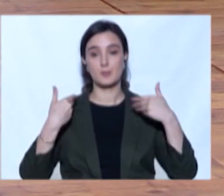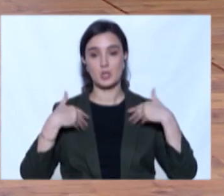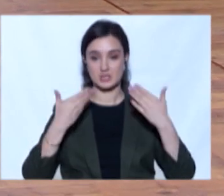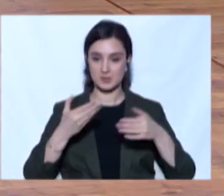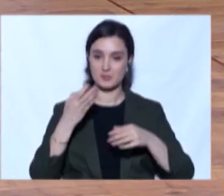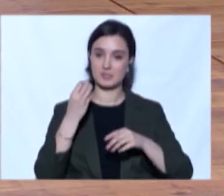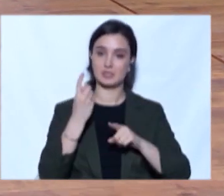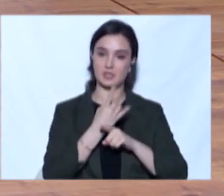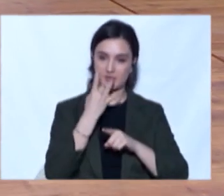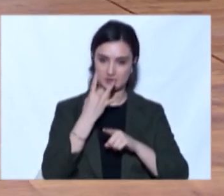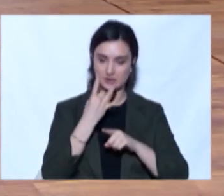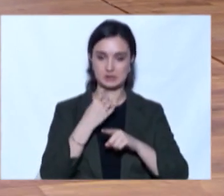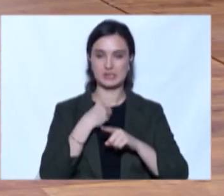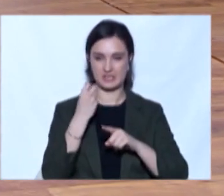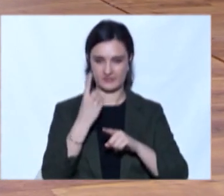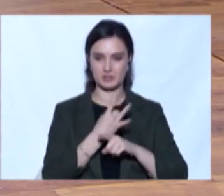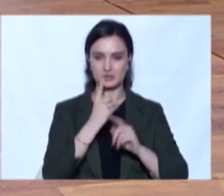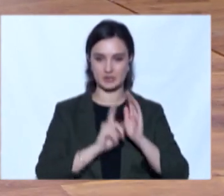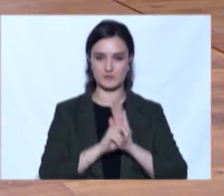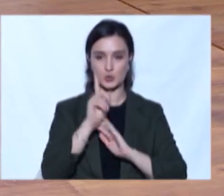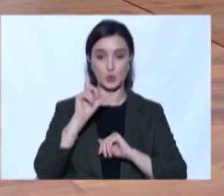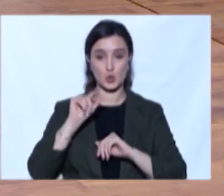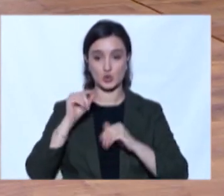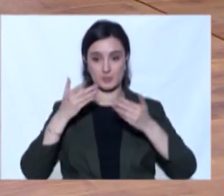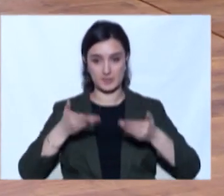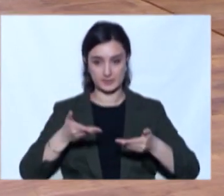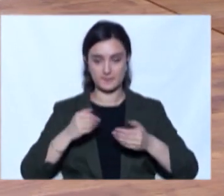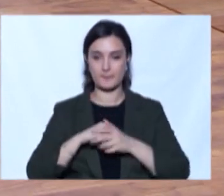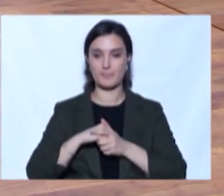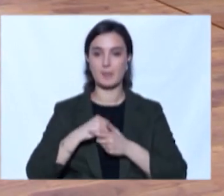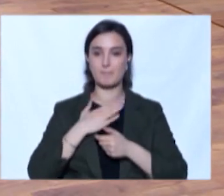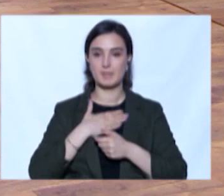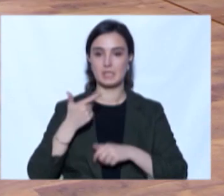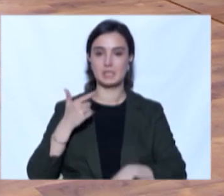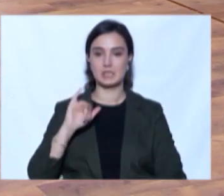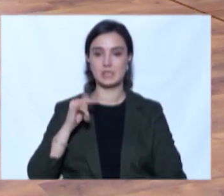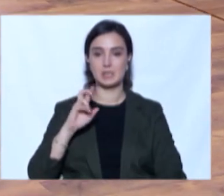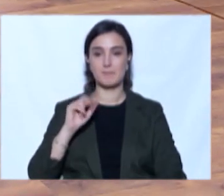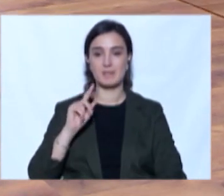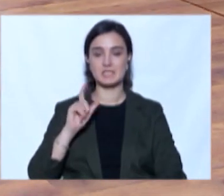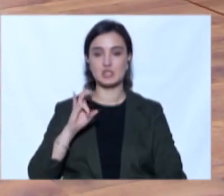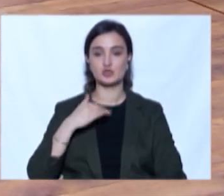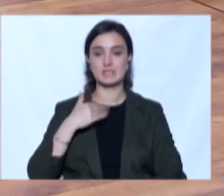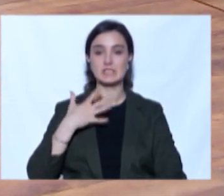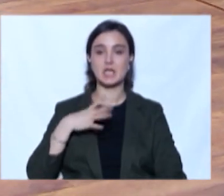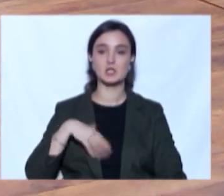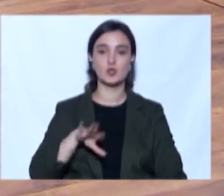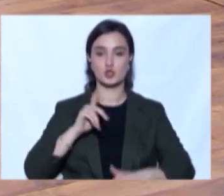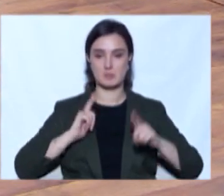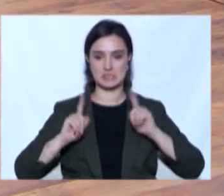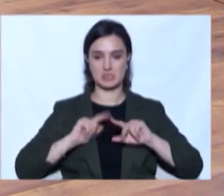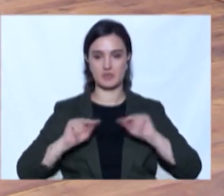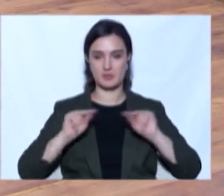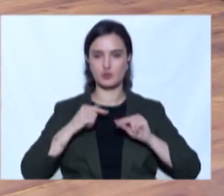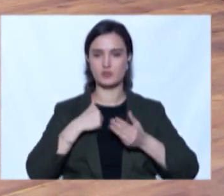მოგესალმებით კიდევ ერთხელ დადგა ჩვენი ორშაბათი და მოგესალმებით მე გიგი ბერძენიშვილი ჩვენი საქართველოს მასწავლებელი და